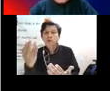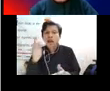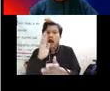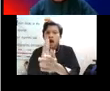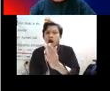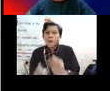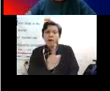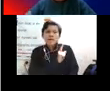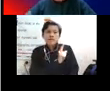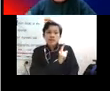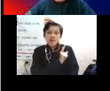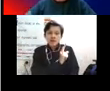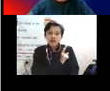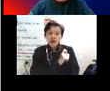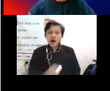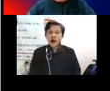ini jika